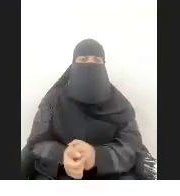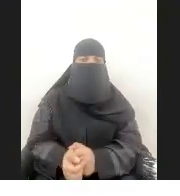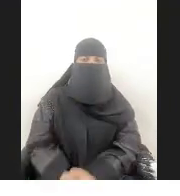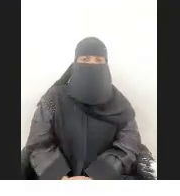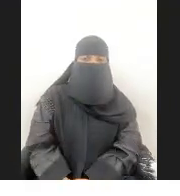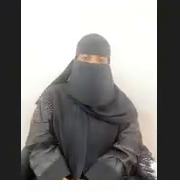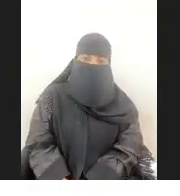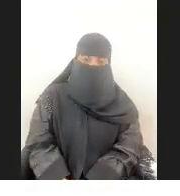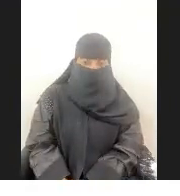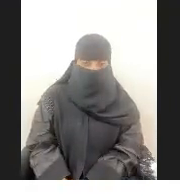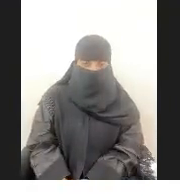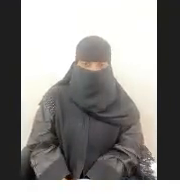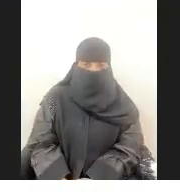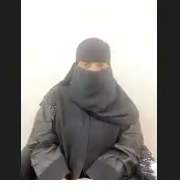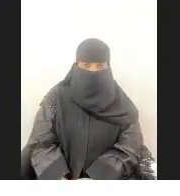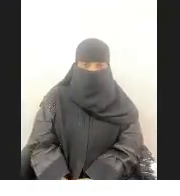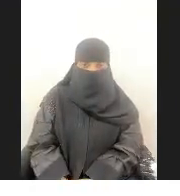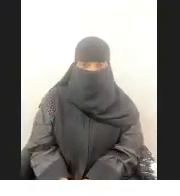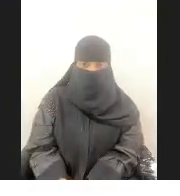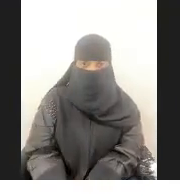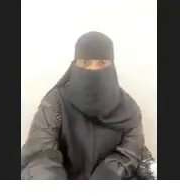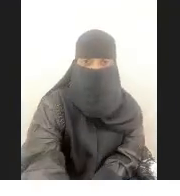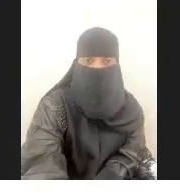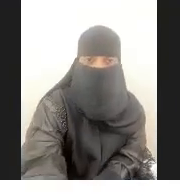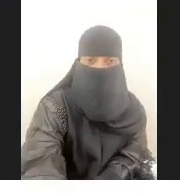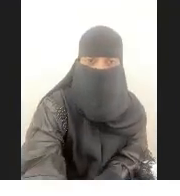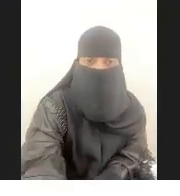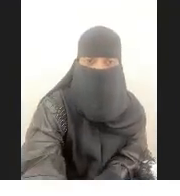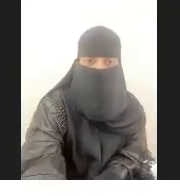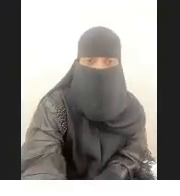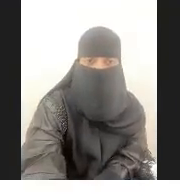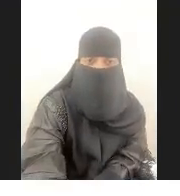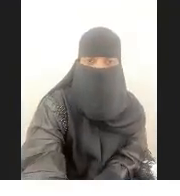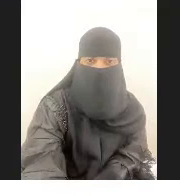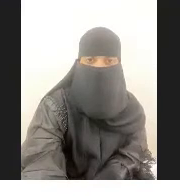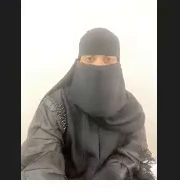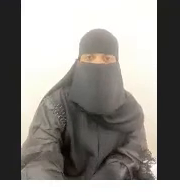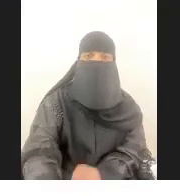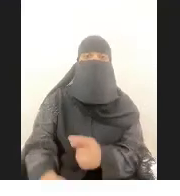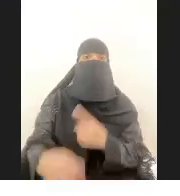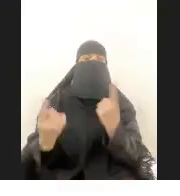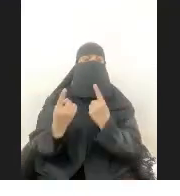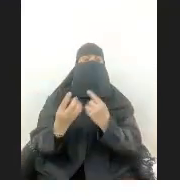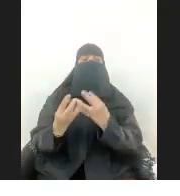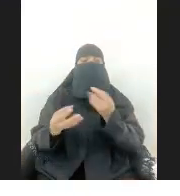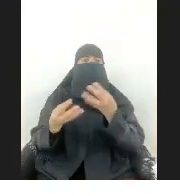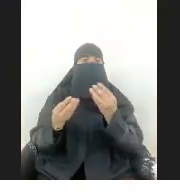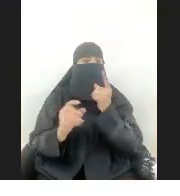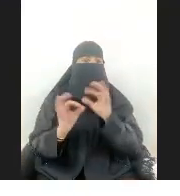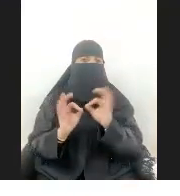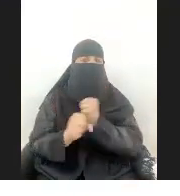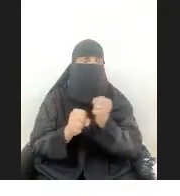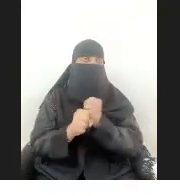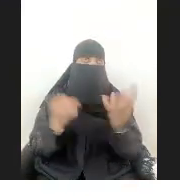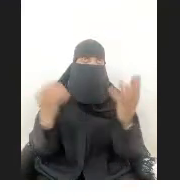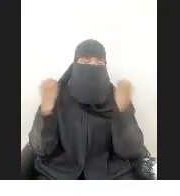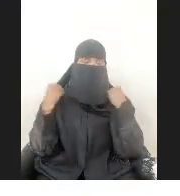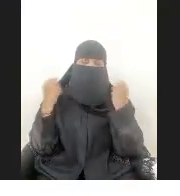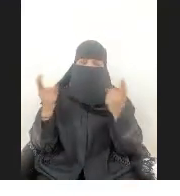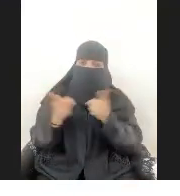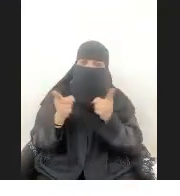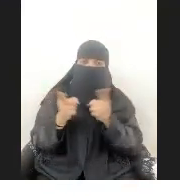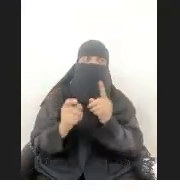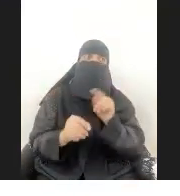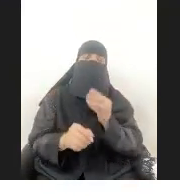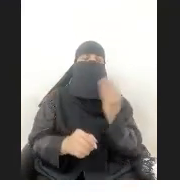كذلك يتيح دمج الأنشطة القصيرة بسهولة في الأنشطة اليومية، يعني الطالب هو مثلاً رايح لمشوار معين